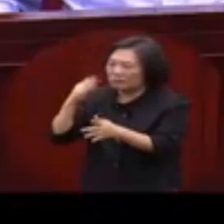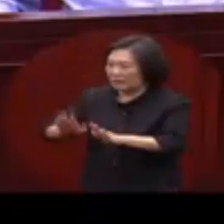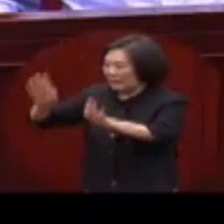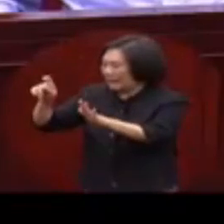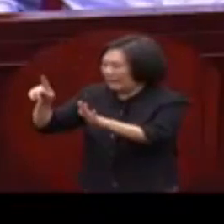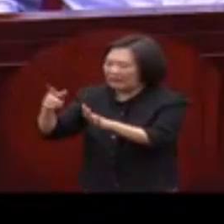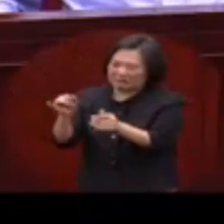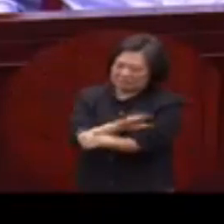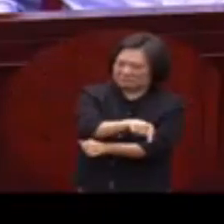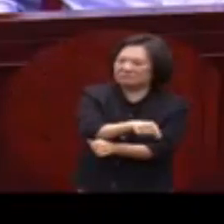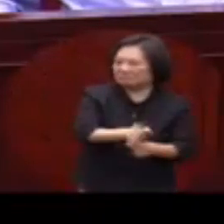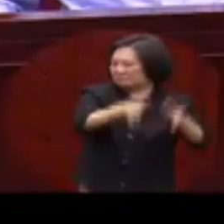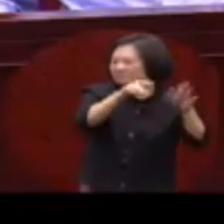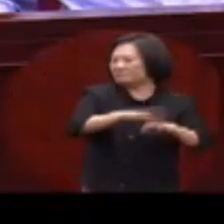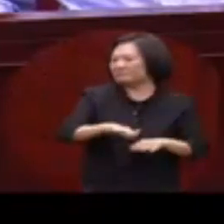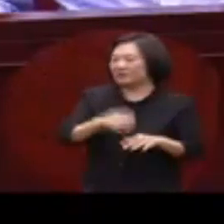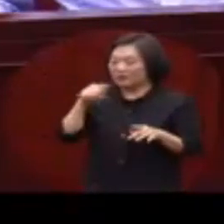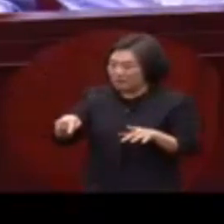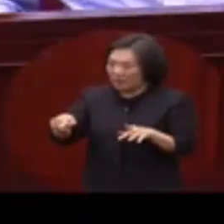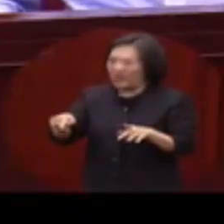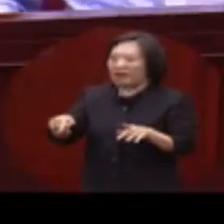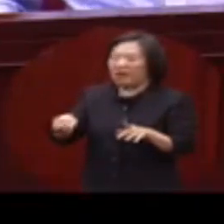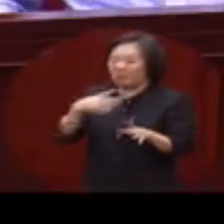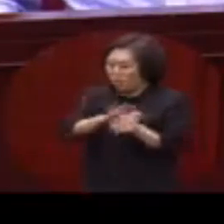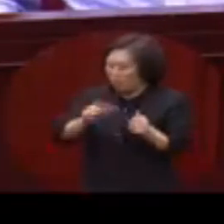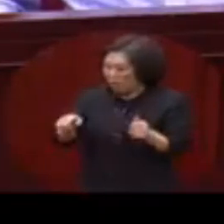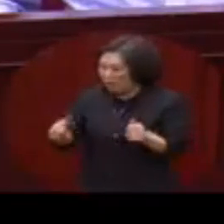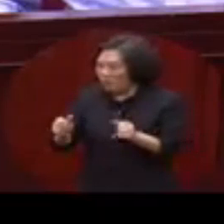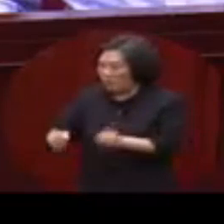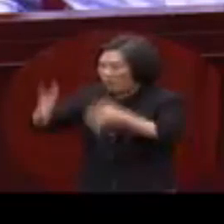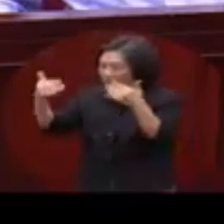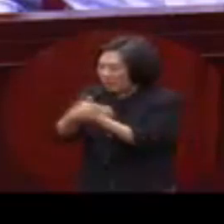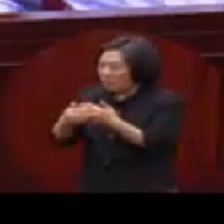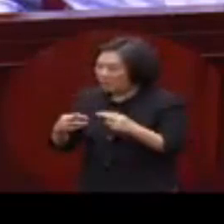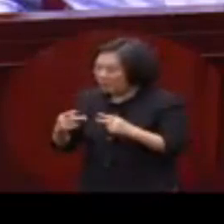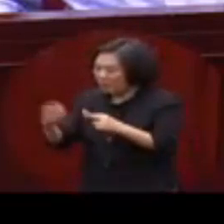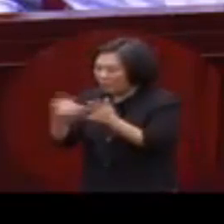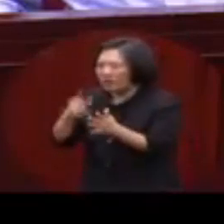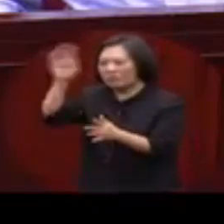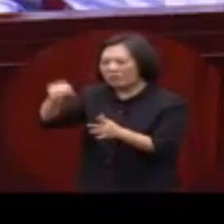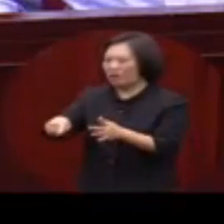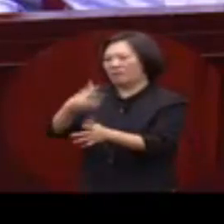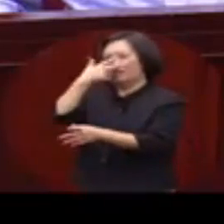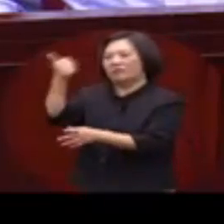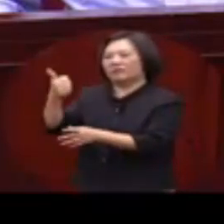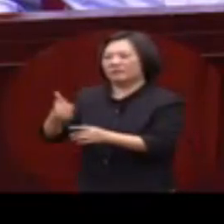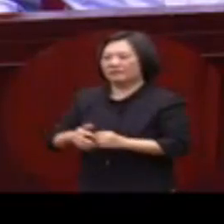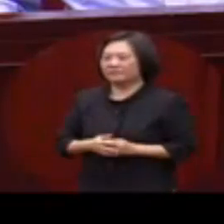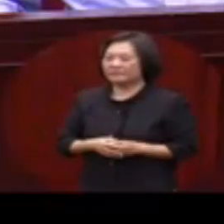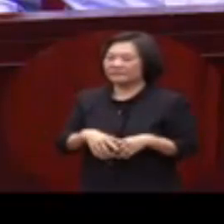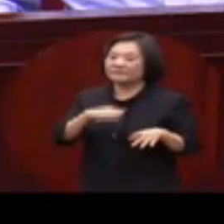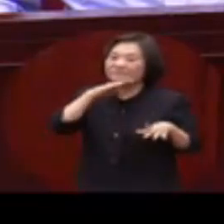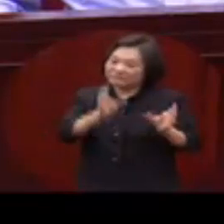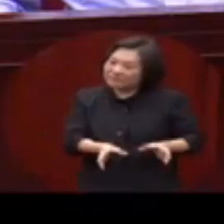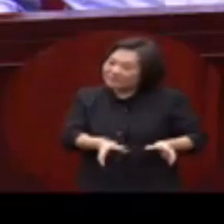来它的潜力比大稻埕还好，为什么？因为它交通比较方便。所以整个这个双子星在规划的时候，在做都市计划的时候，我们已经要求